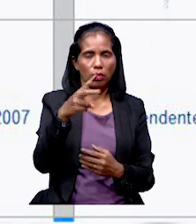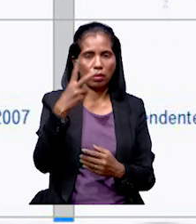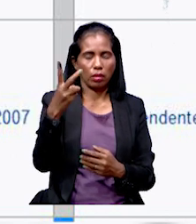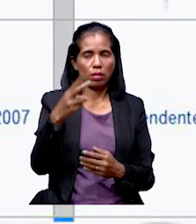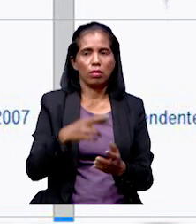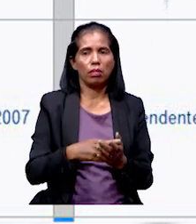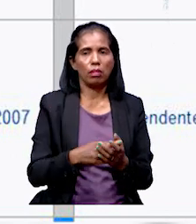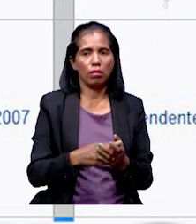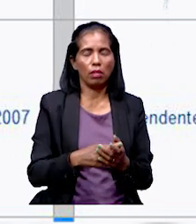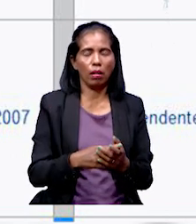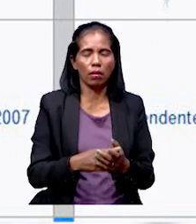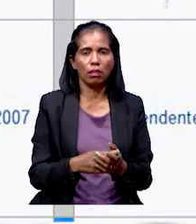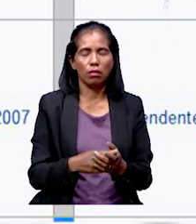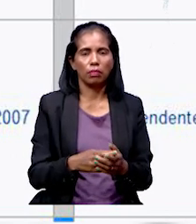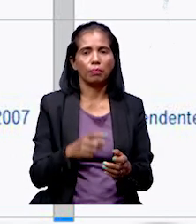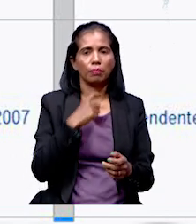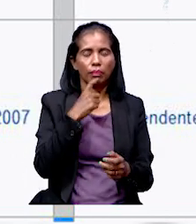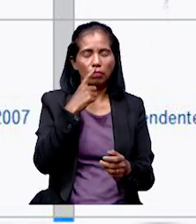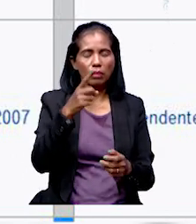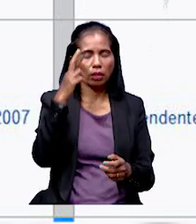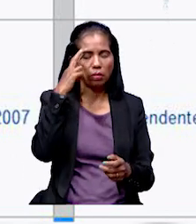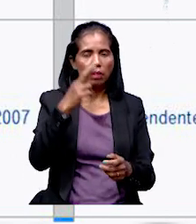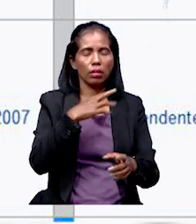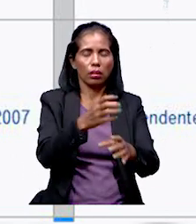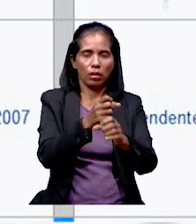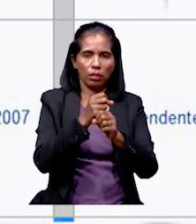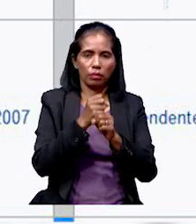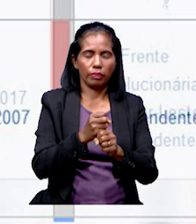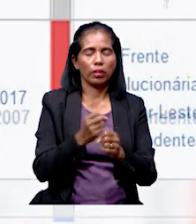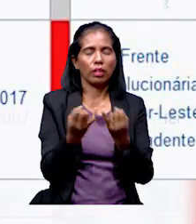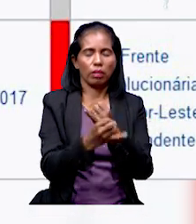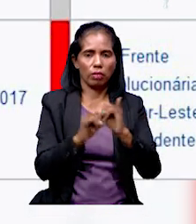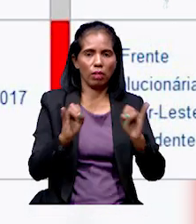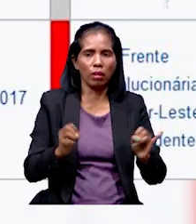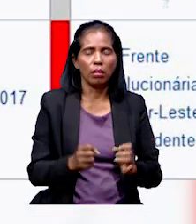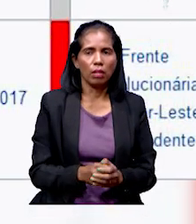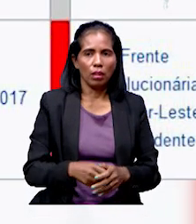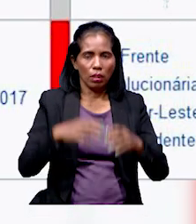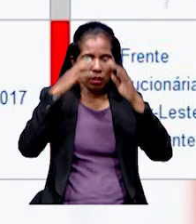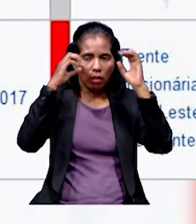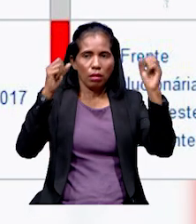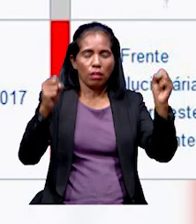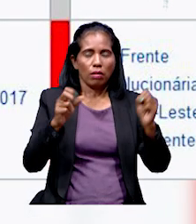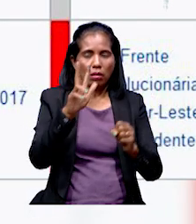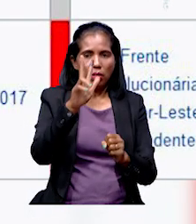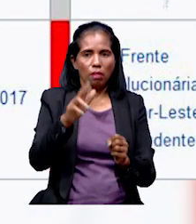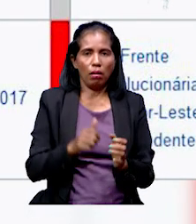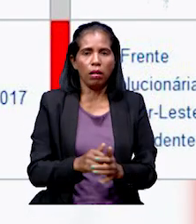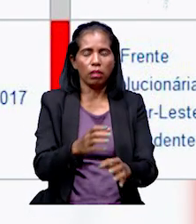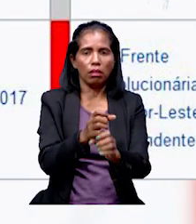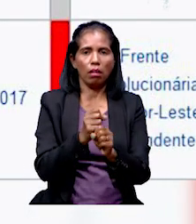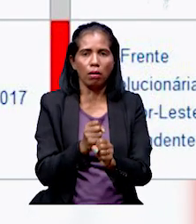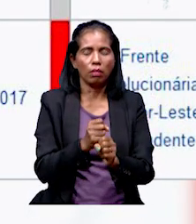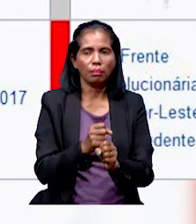Horta makasu meknar nudar sef estado badaruak iha era independensia. No Presidente Republika Datoluk asumi husi